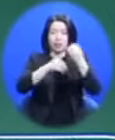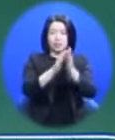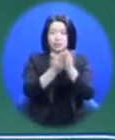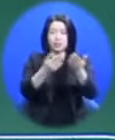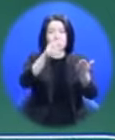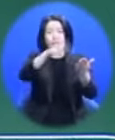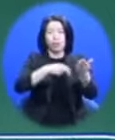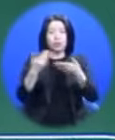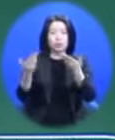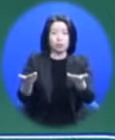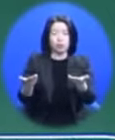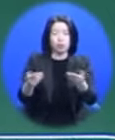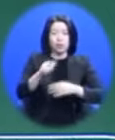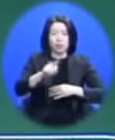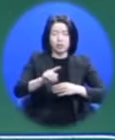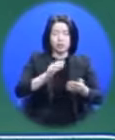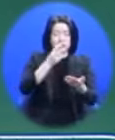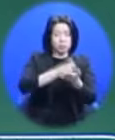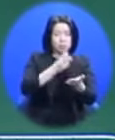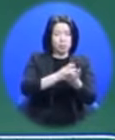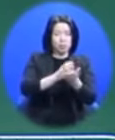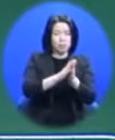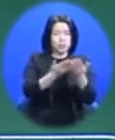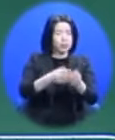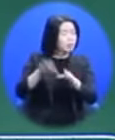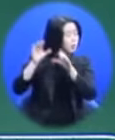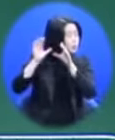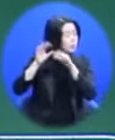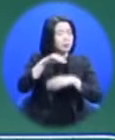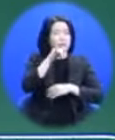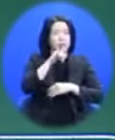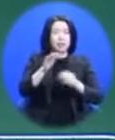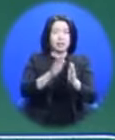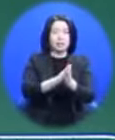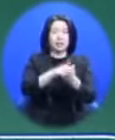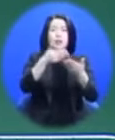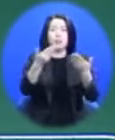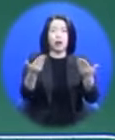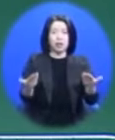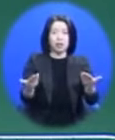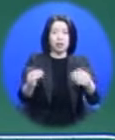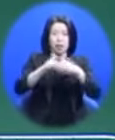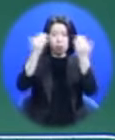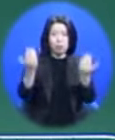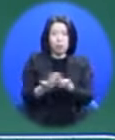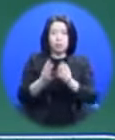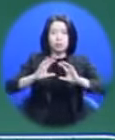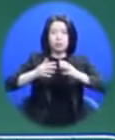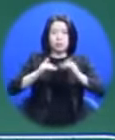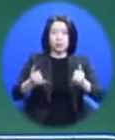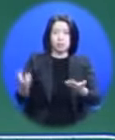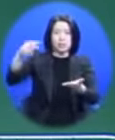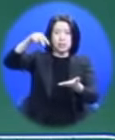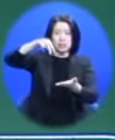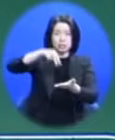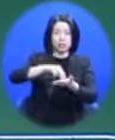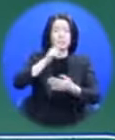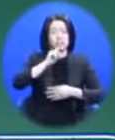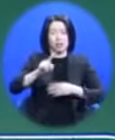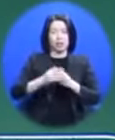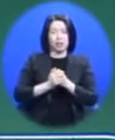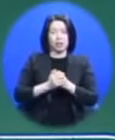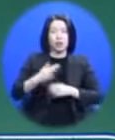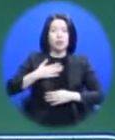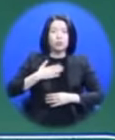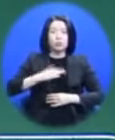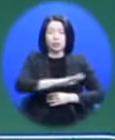기록에 그 율법책에 귀를 기울였는데 책을 펼 때에 모든 백성이 일어서니라 그랬습니다.